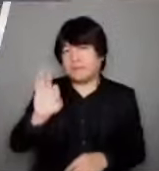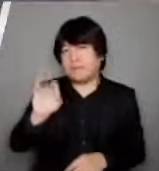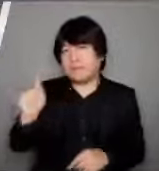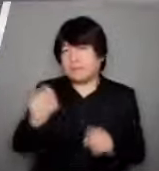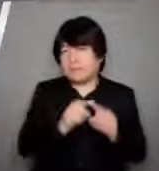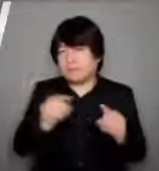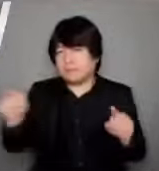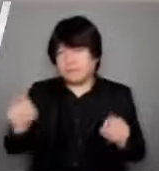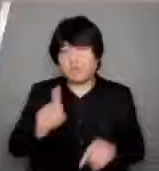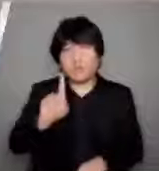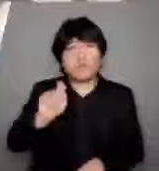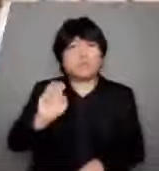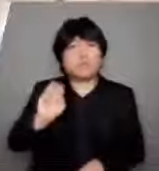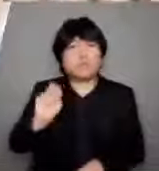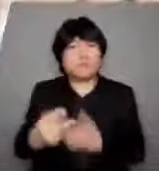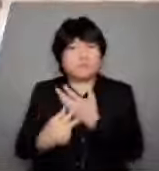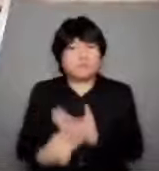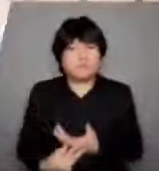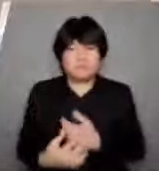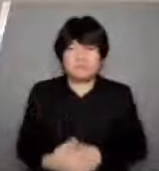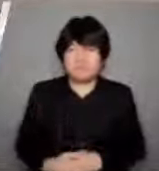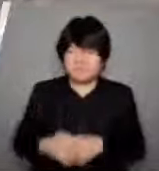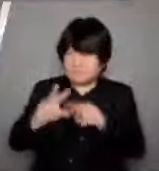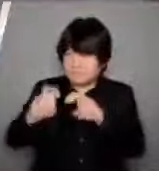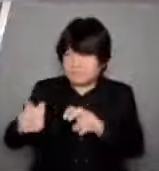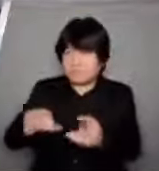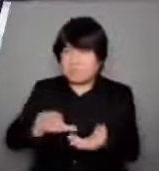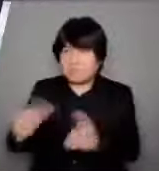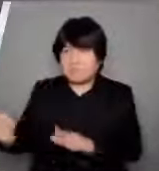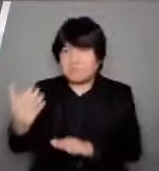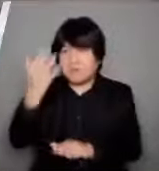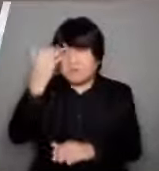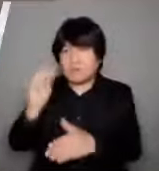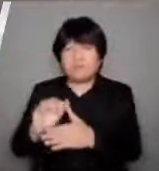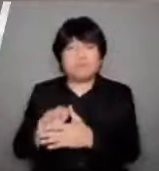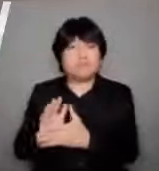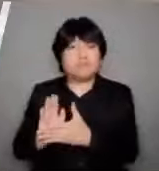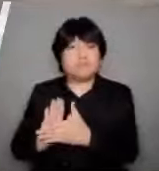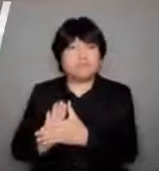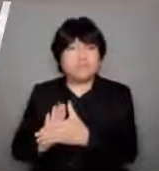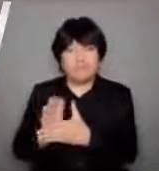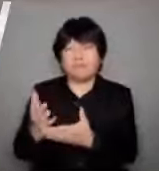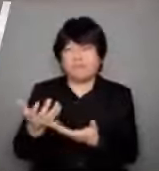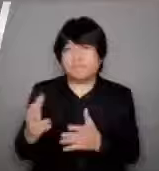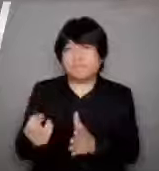na natukoy ang dahilan ng pagkamatay ng butanding na agad ding inilibing.